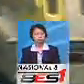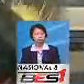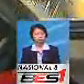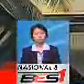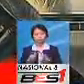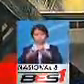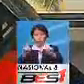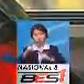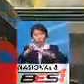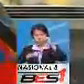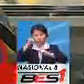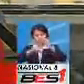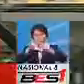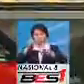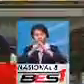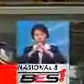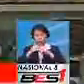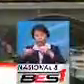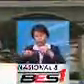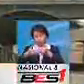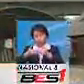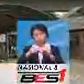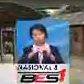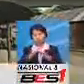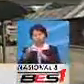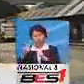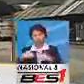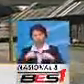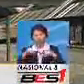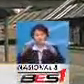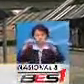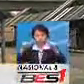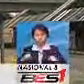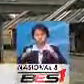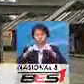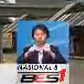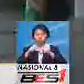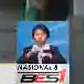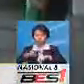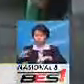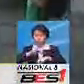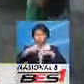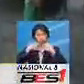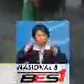bagaimanapun pembinaan rumah di pinggir Bandar perlu dilengkapi sistem pengangkutan awam yang